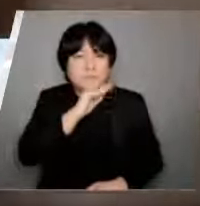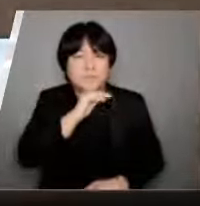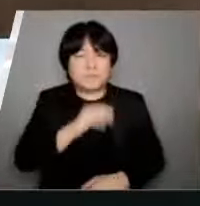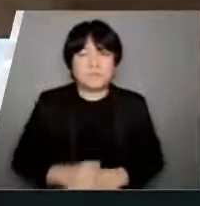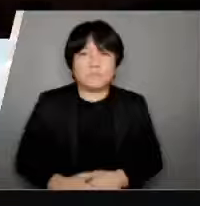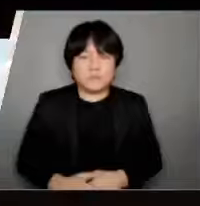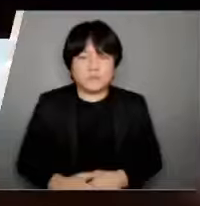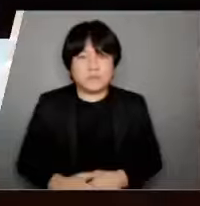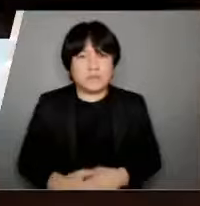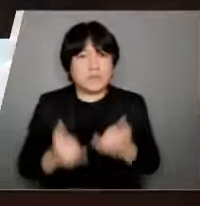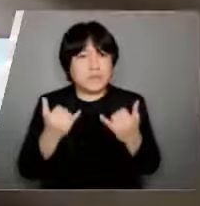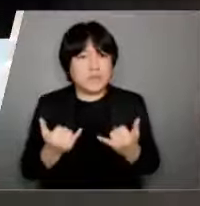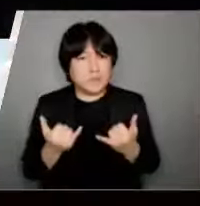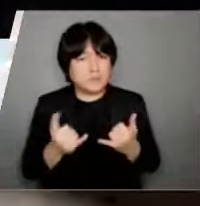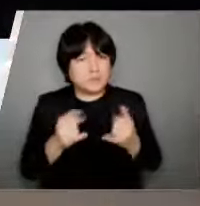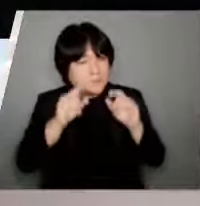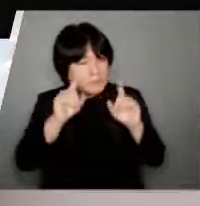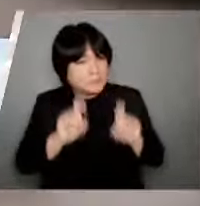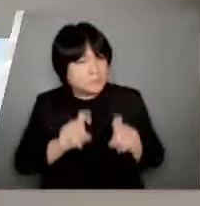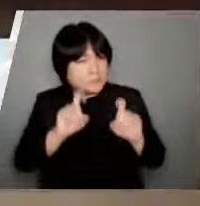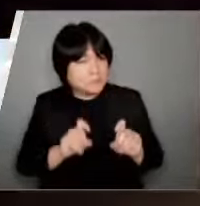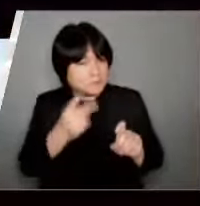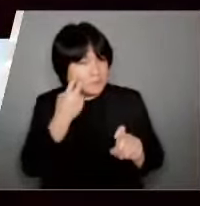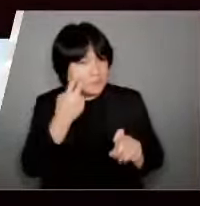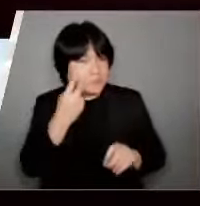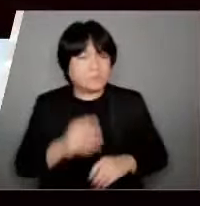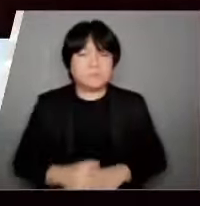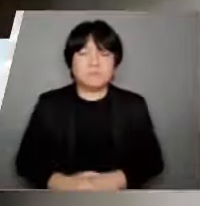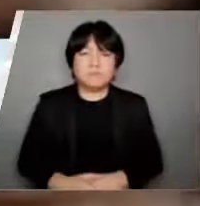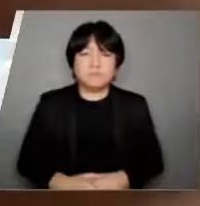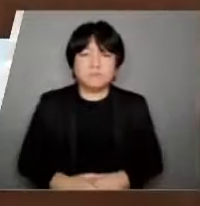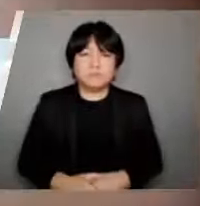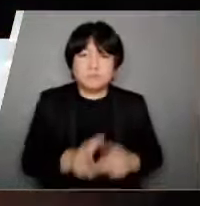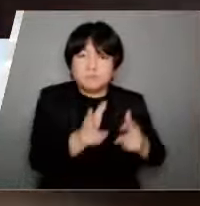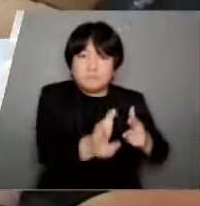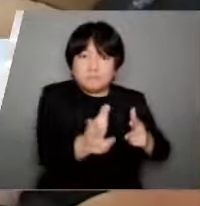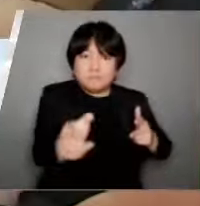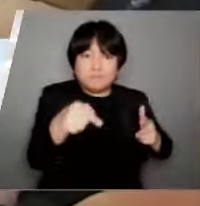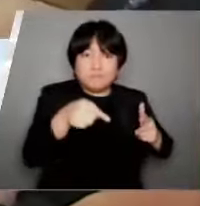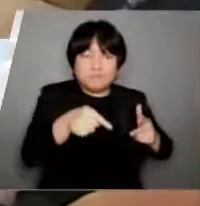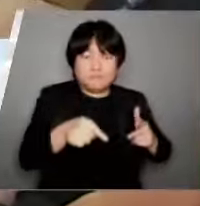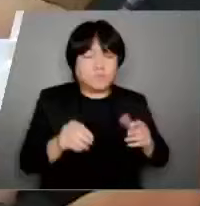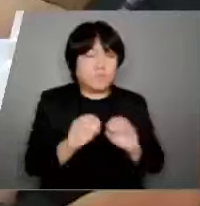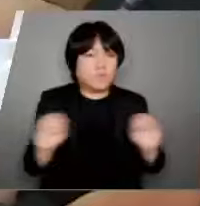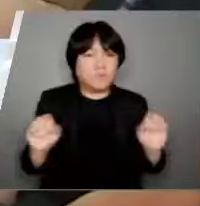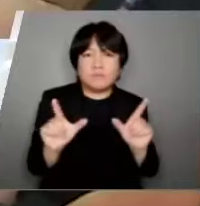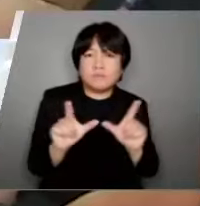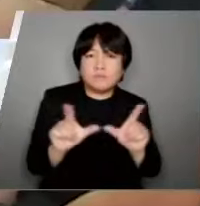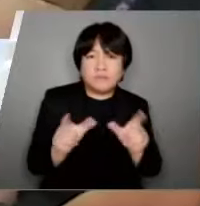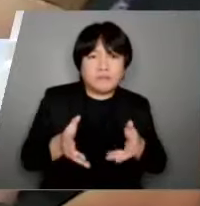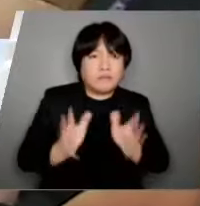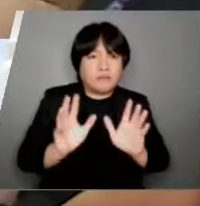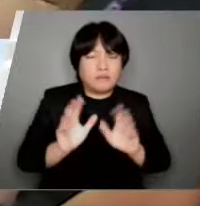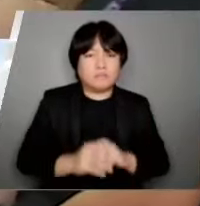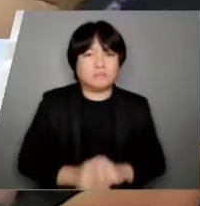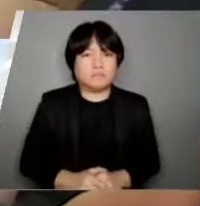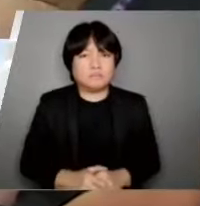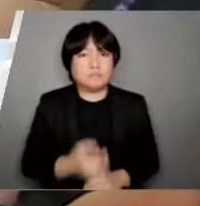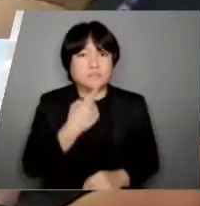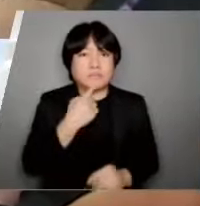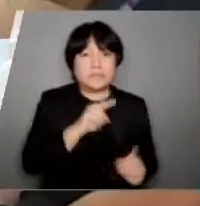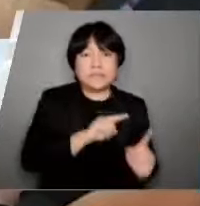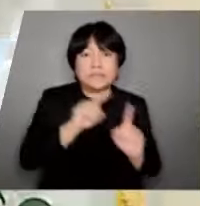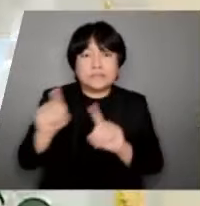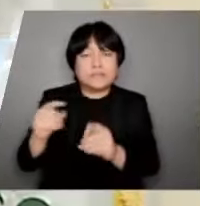ang test result. Wala umanong kaukulang permit at mga dokumento ang mga baboy na balak dapat ipuslit patungo sa ilang probinsya